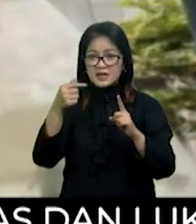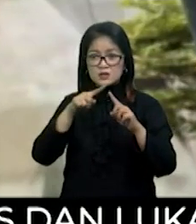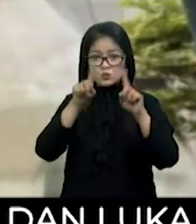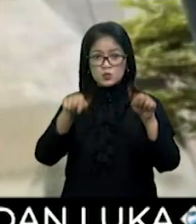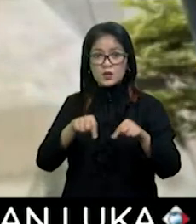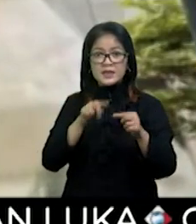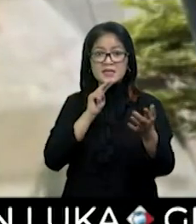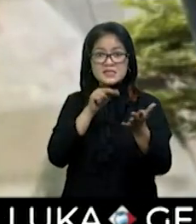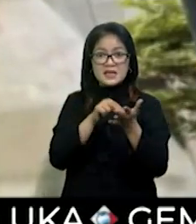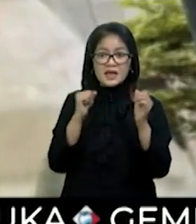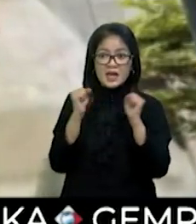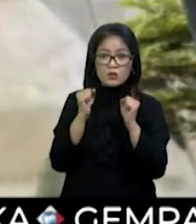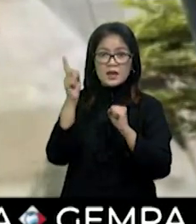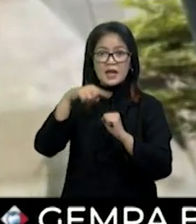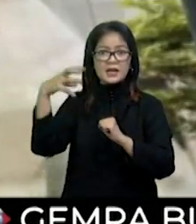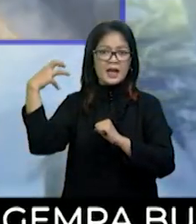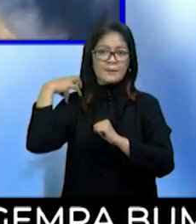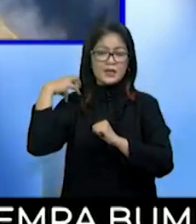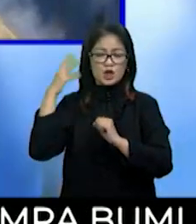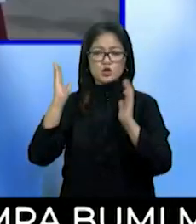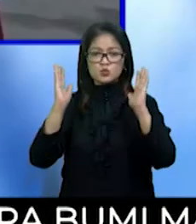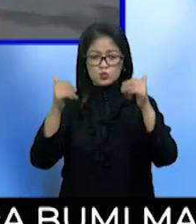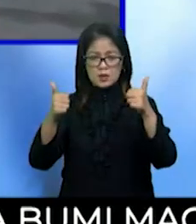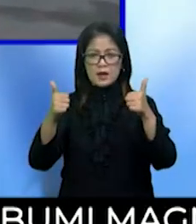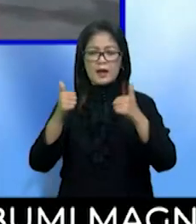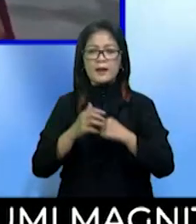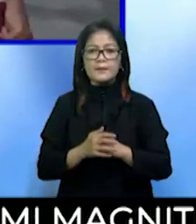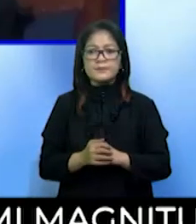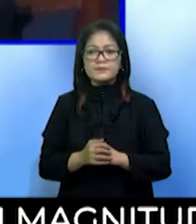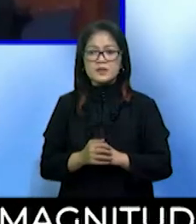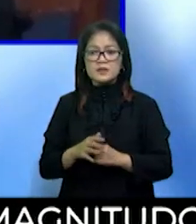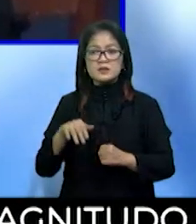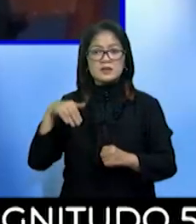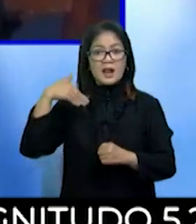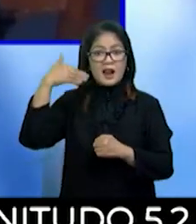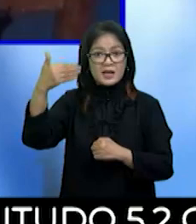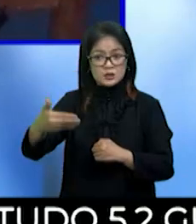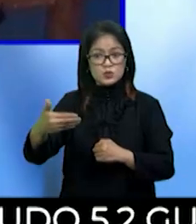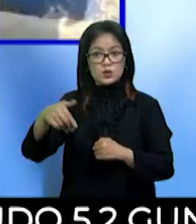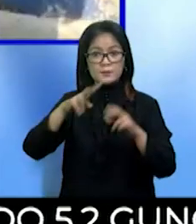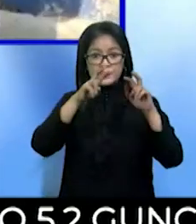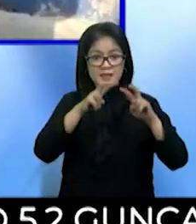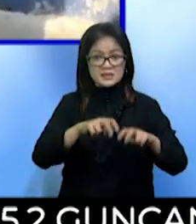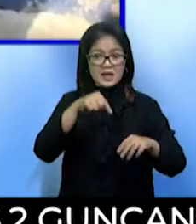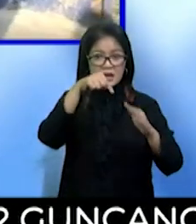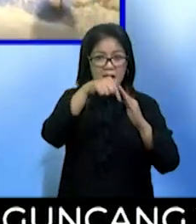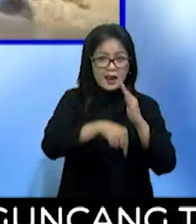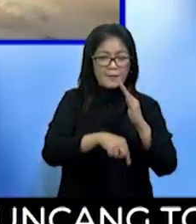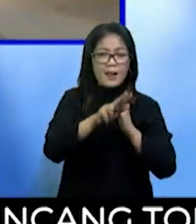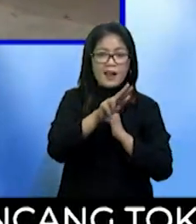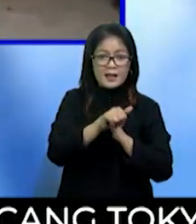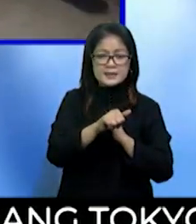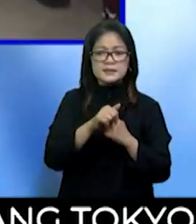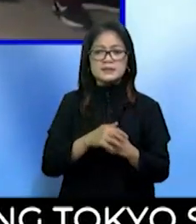ya, kita tentunya akan melakukan kajian lebih lanjut ya, yang dilakukan